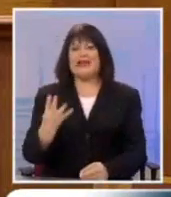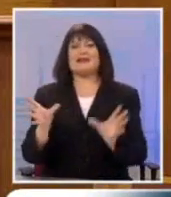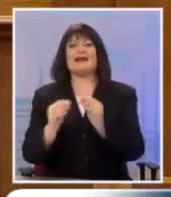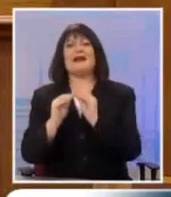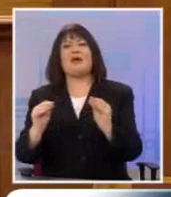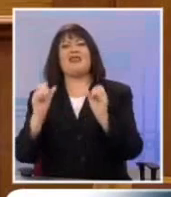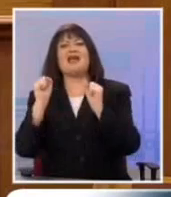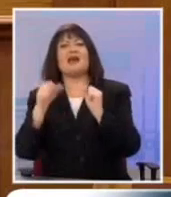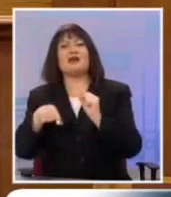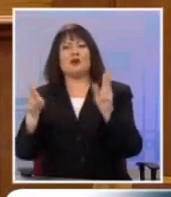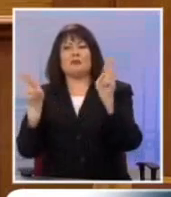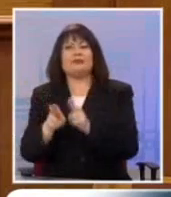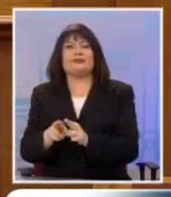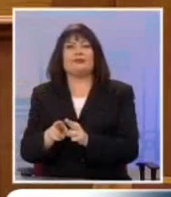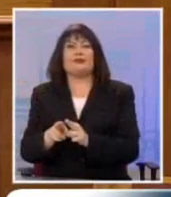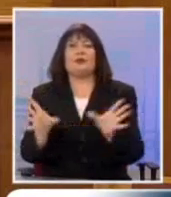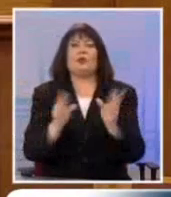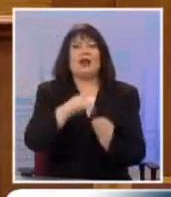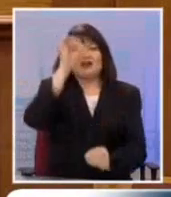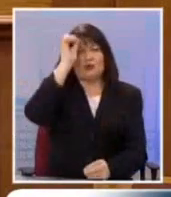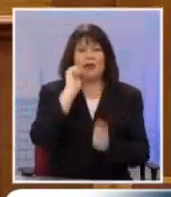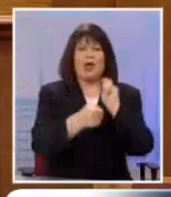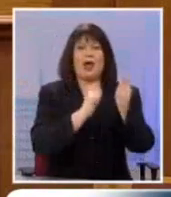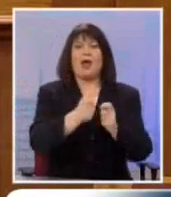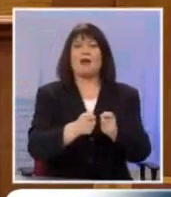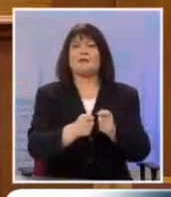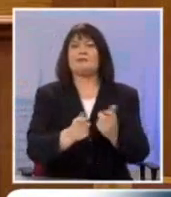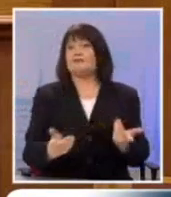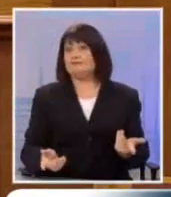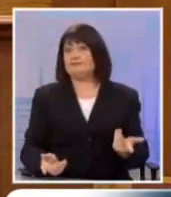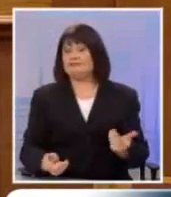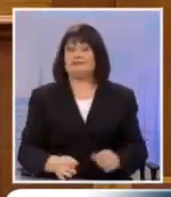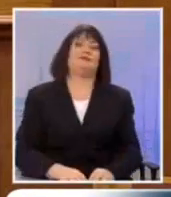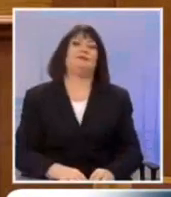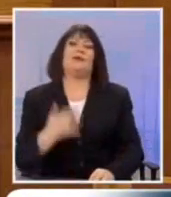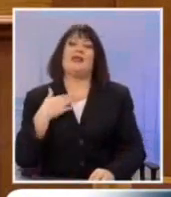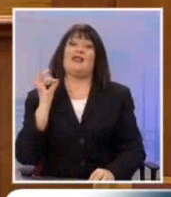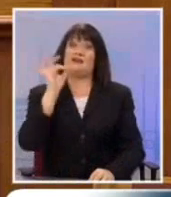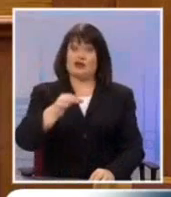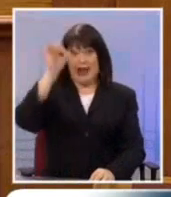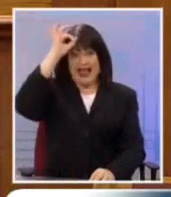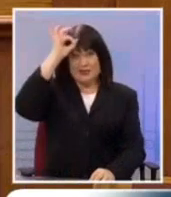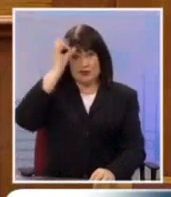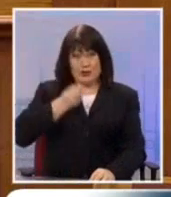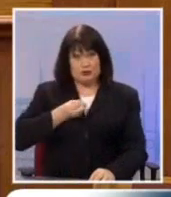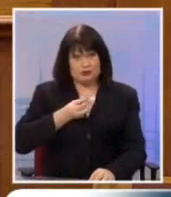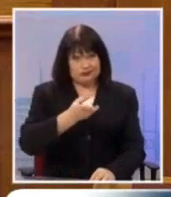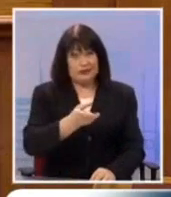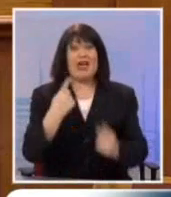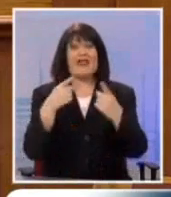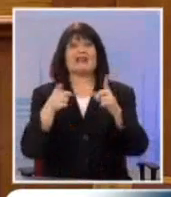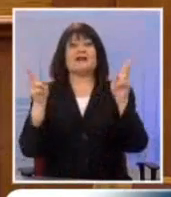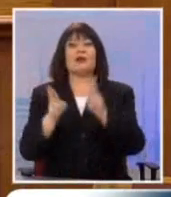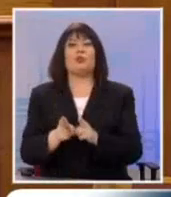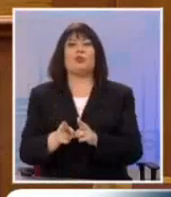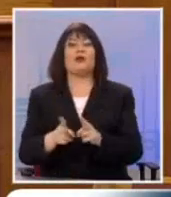ή υγεία. Τώρα ξοδεύουμε σχεδόν 2,5. Όταν φτάσουμε να έχουμε περισσότερους αστυνομικούς από δασκάλους, μάλλον η